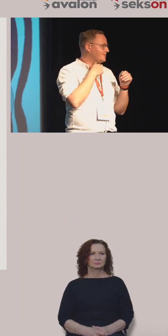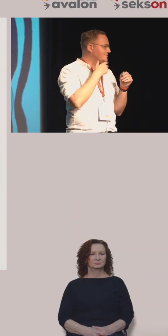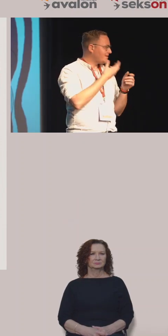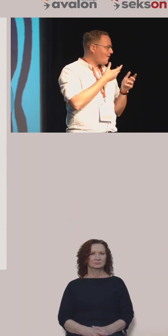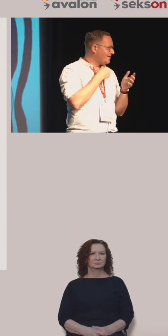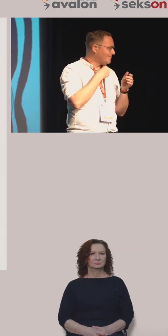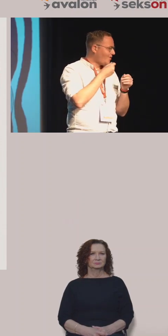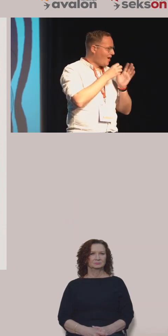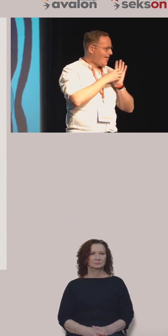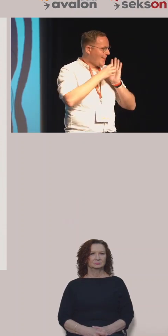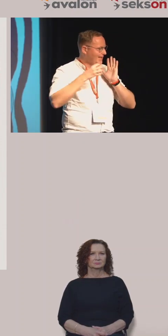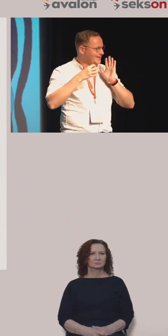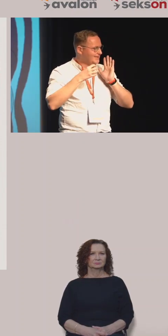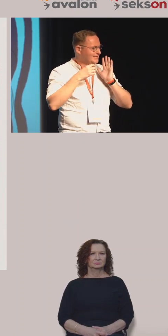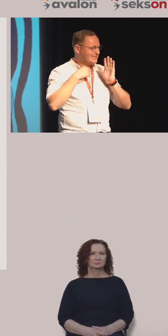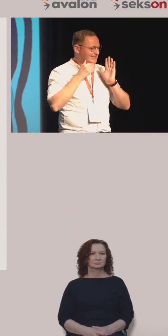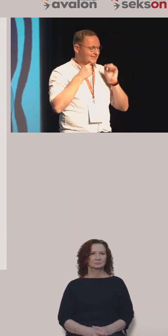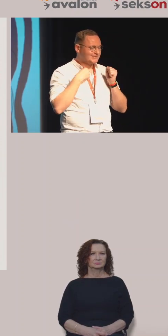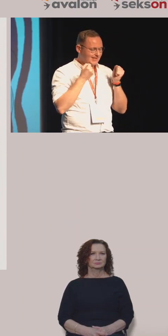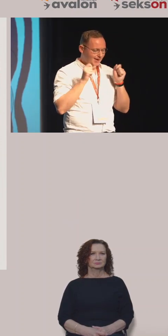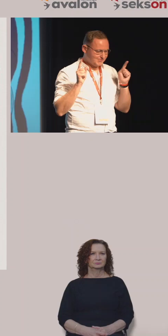Różne orientacje.